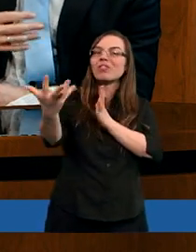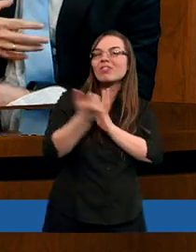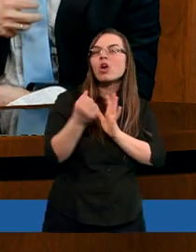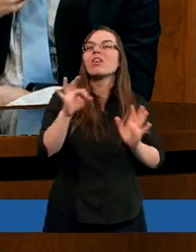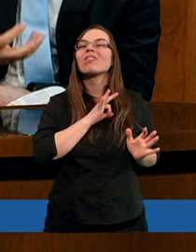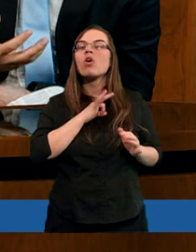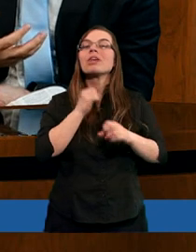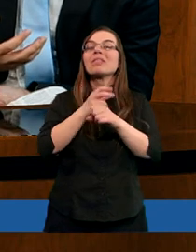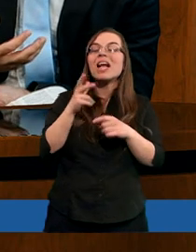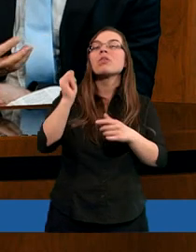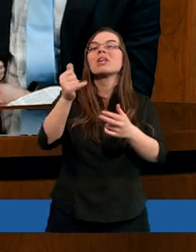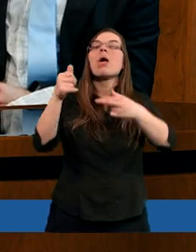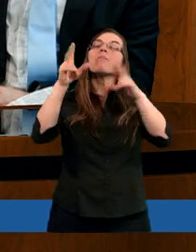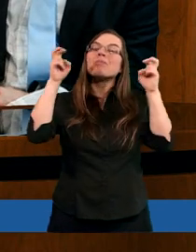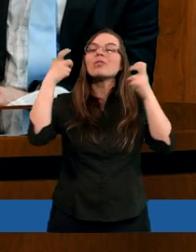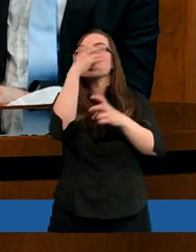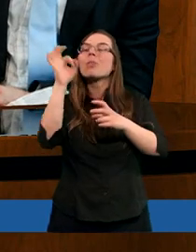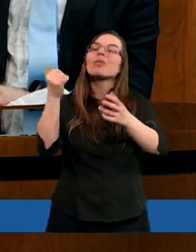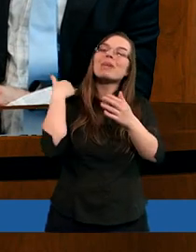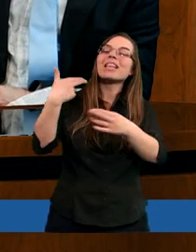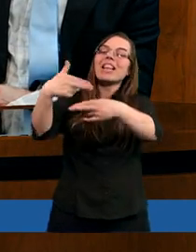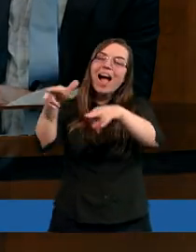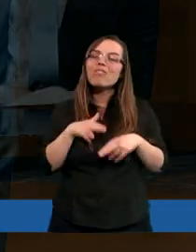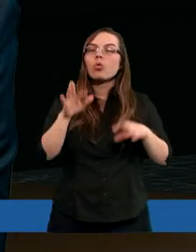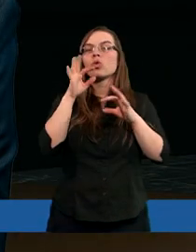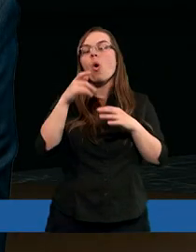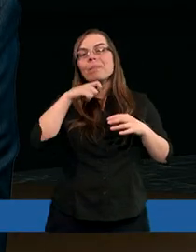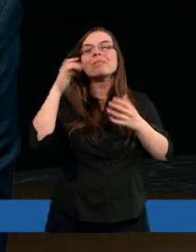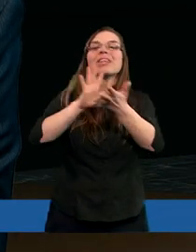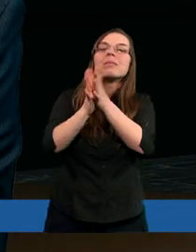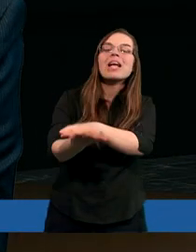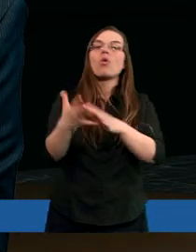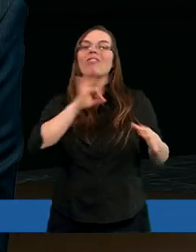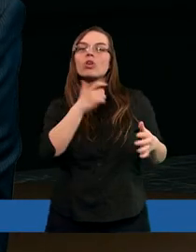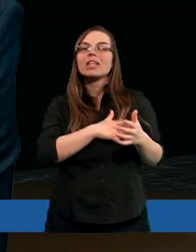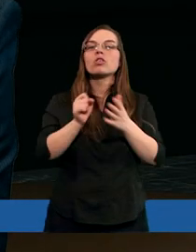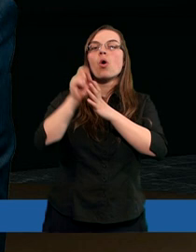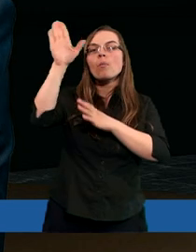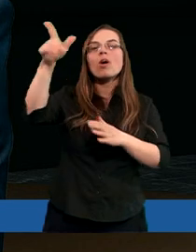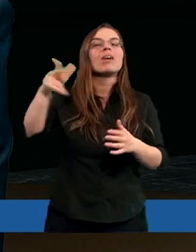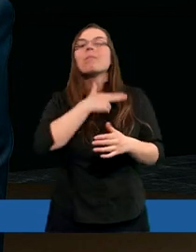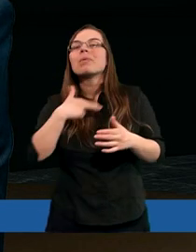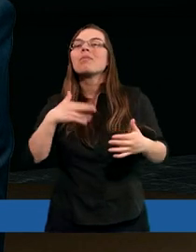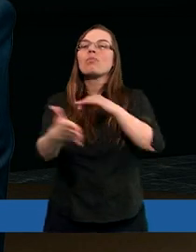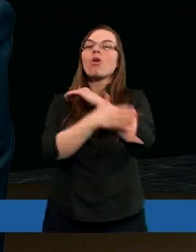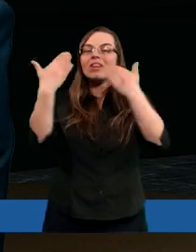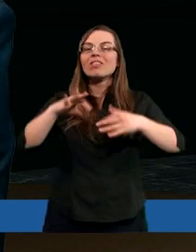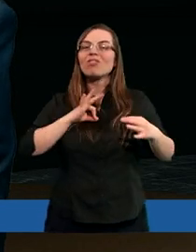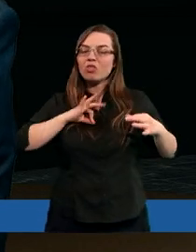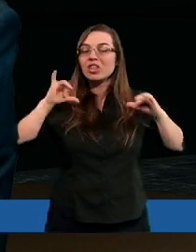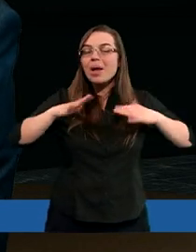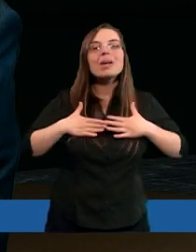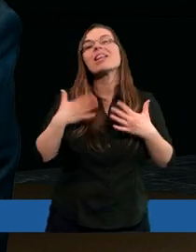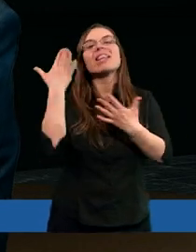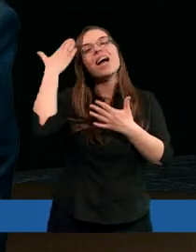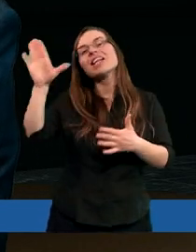inaczej mówiąc musi się nawrócić. No i to jest kluczowe, dlatego że my tak samo siebie nie znamy, w jaki sposób my